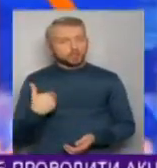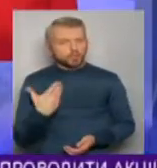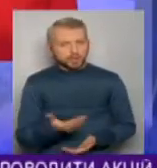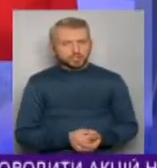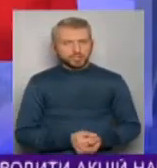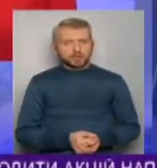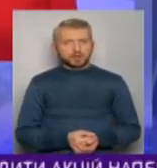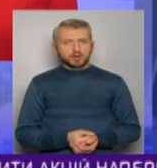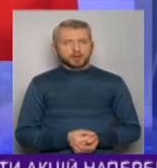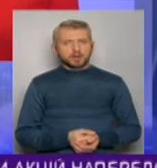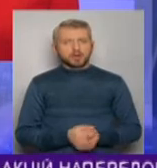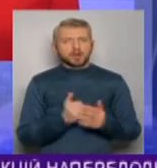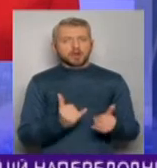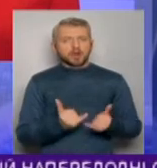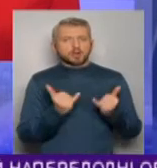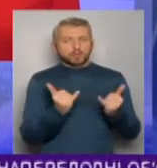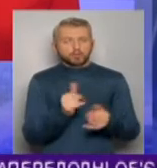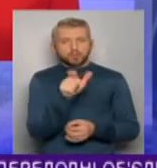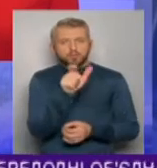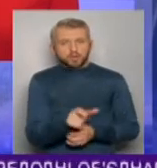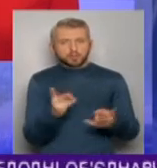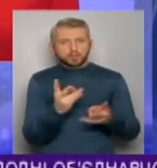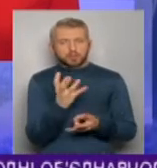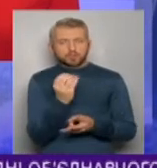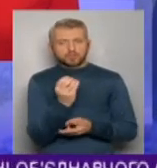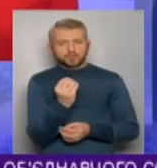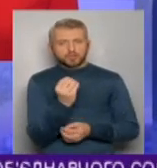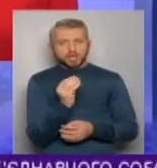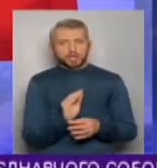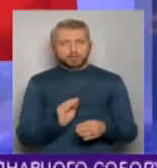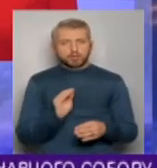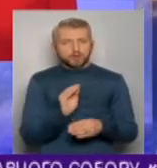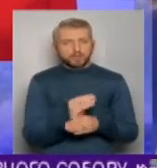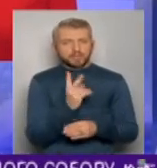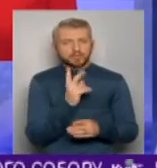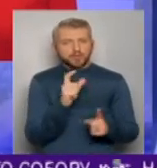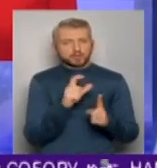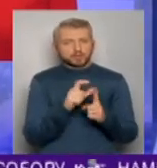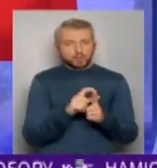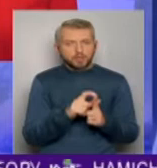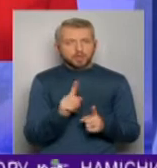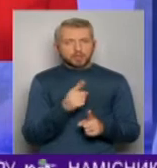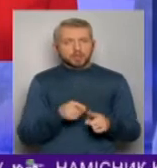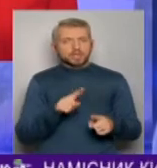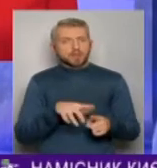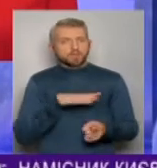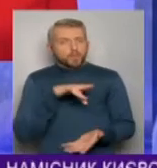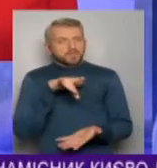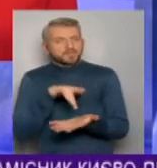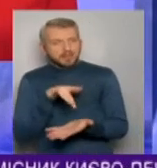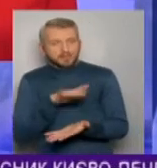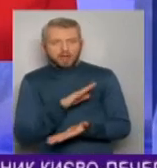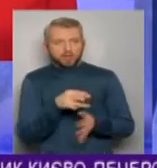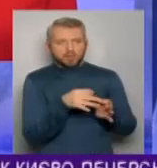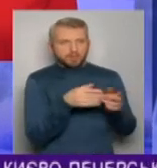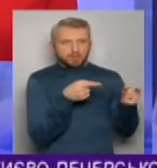вашому шановному самопам'ятству треба ще додати два слова, що це все було в центрі, а не на